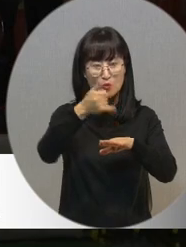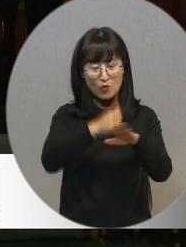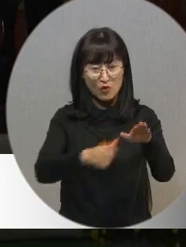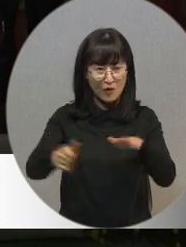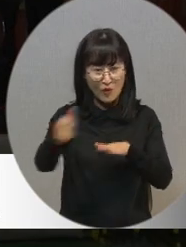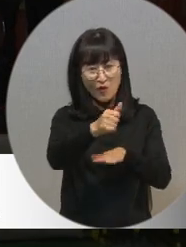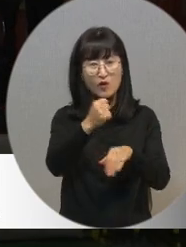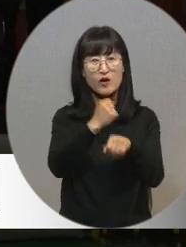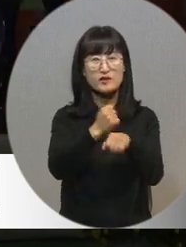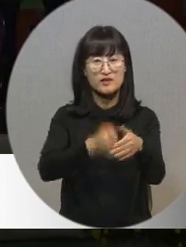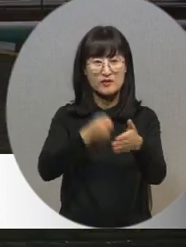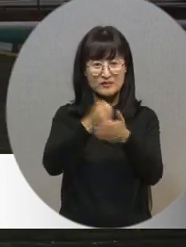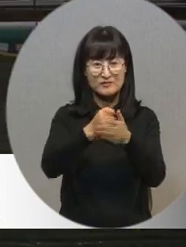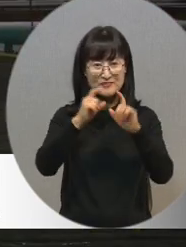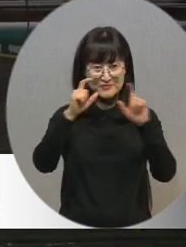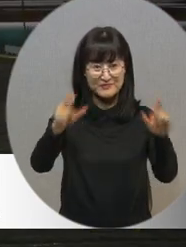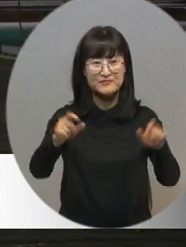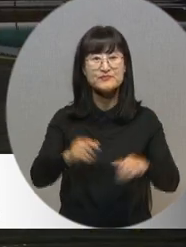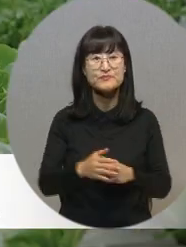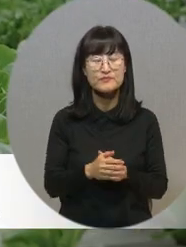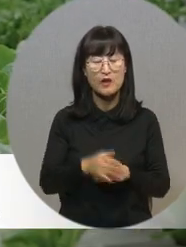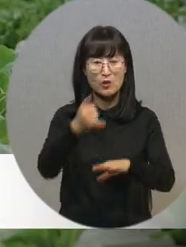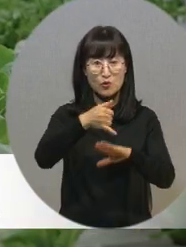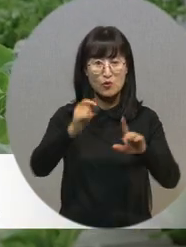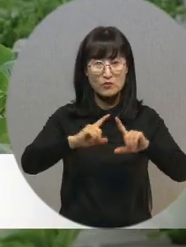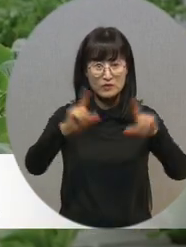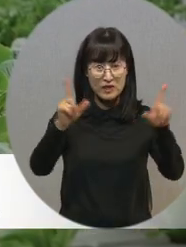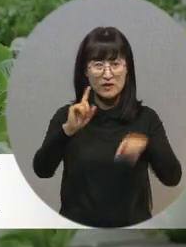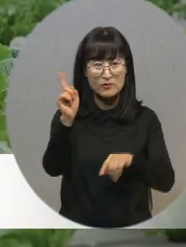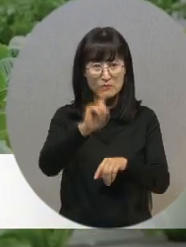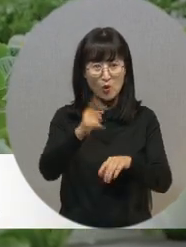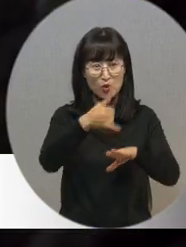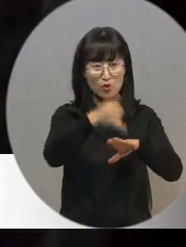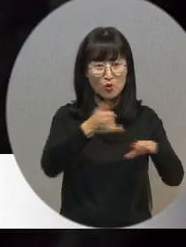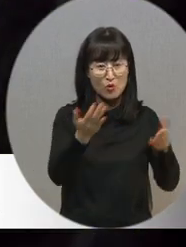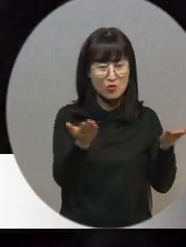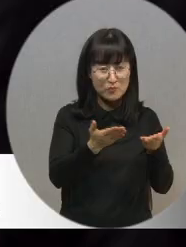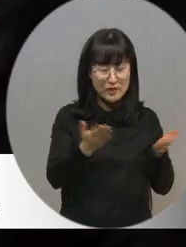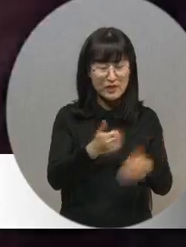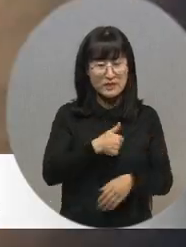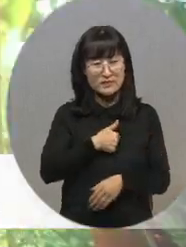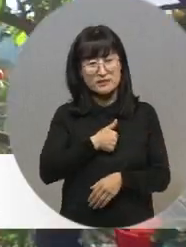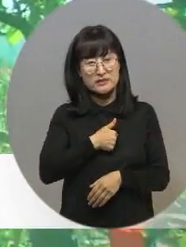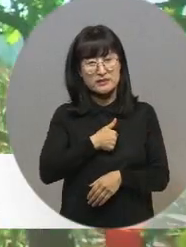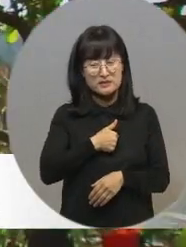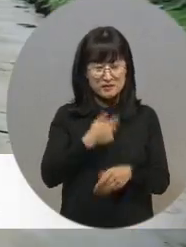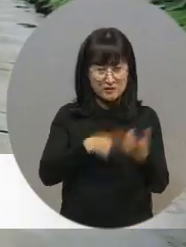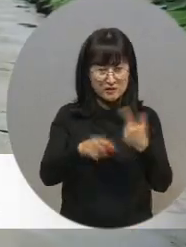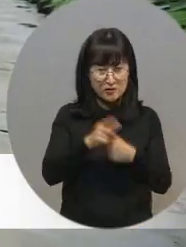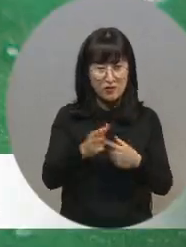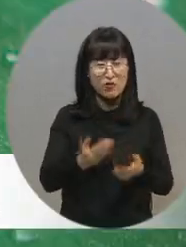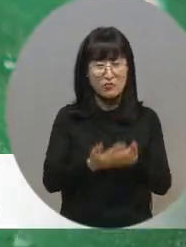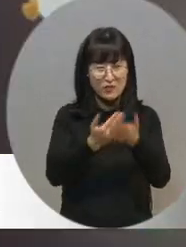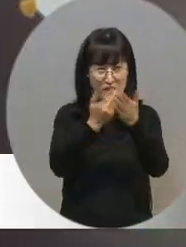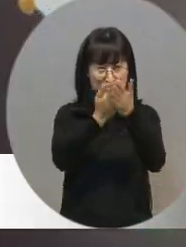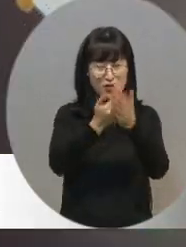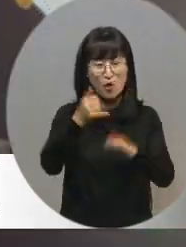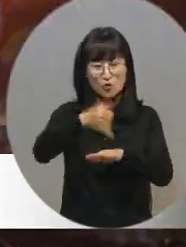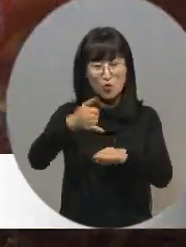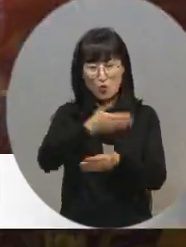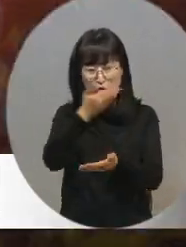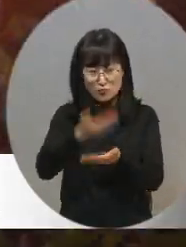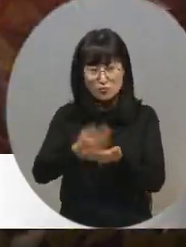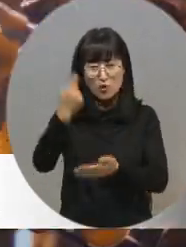의지를 밝혔습니다. 농업인의 날은 농업인의 긍지와 자부심을 높이고 농업의 중요성을 되새기기